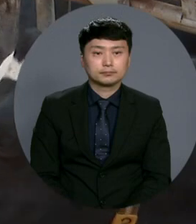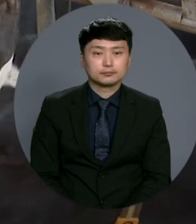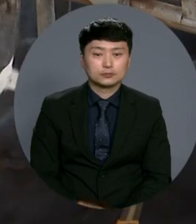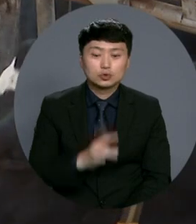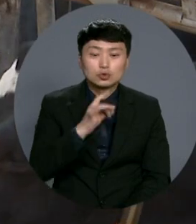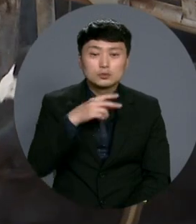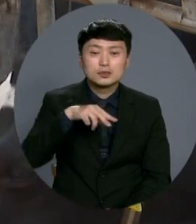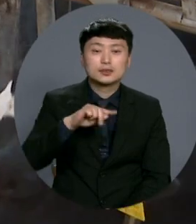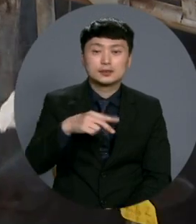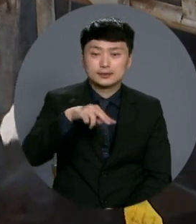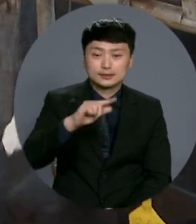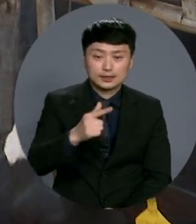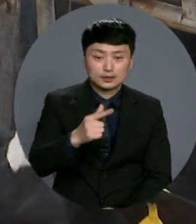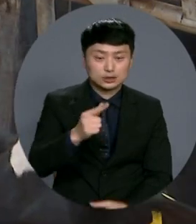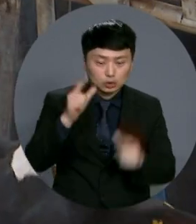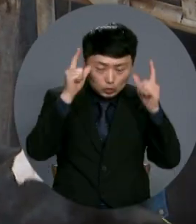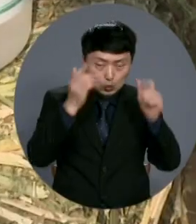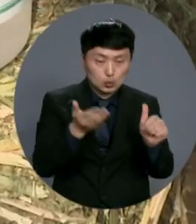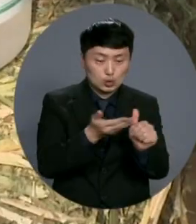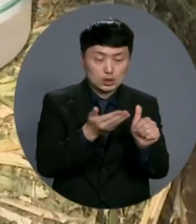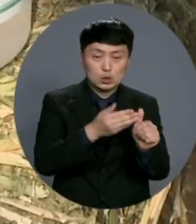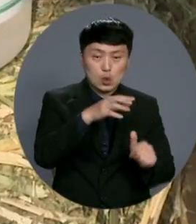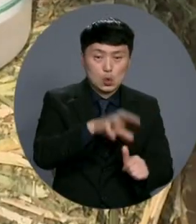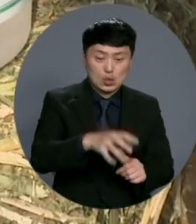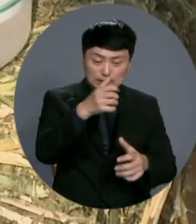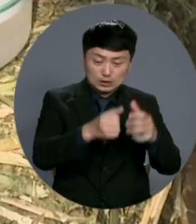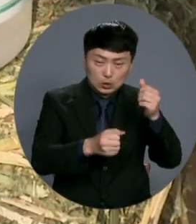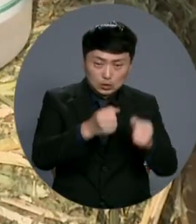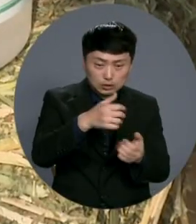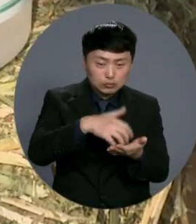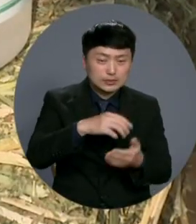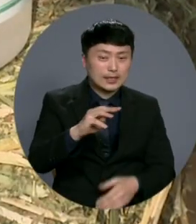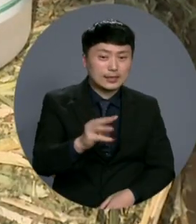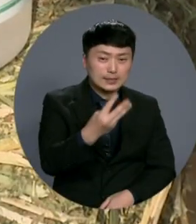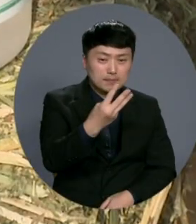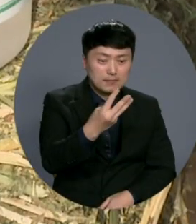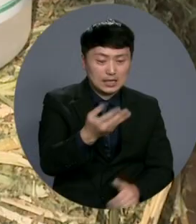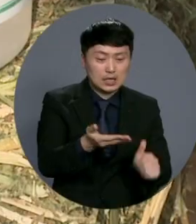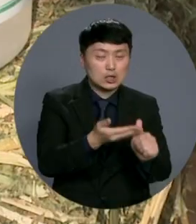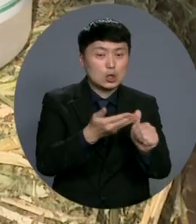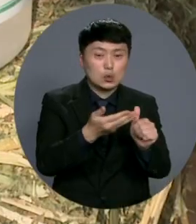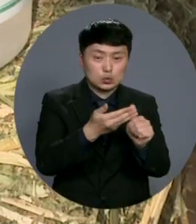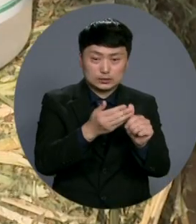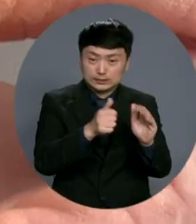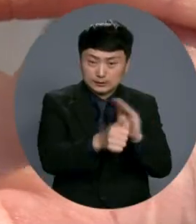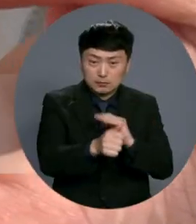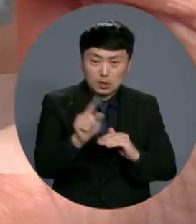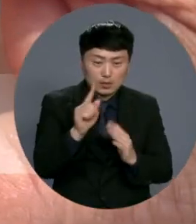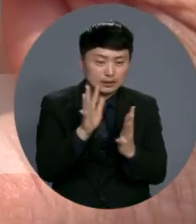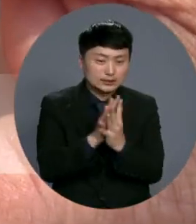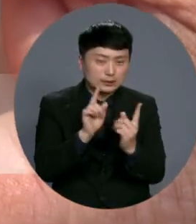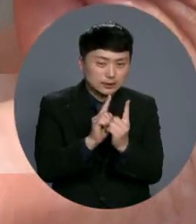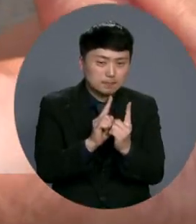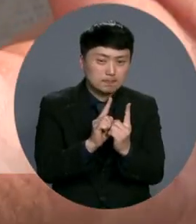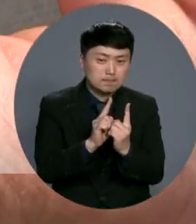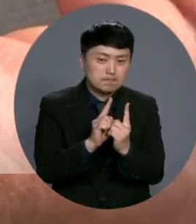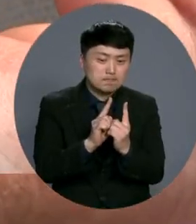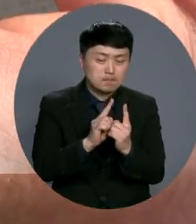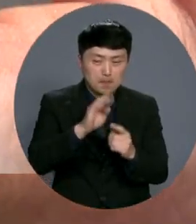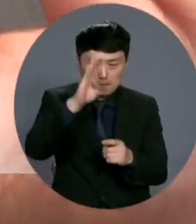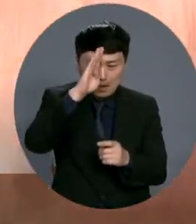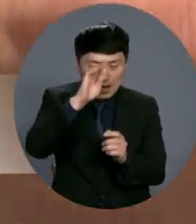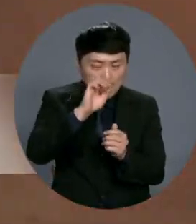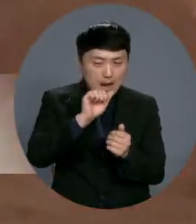구미시 선산읍의 한 축산농가입니다. 젖소 300여 마리를 사육하는 농장 대표는 직접 소에게